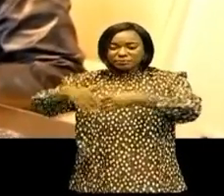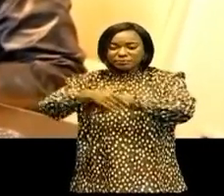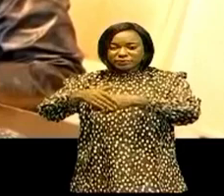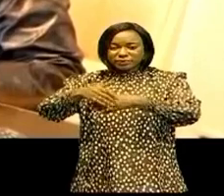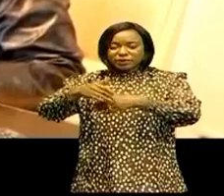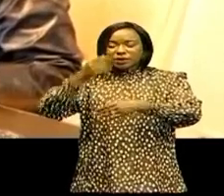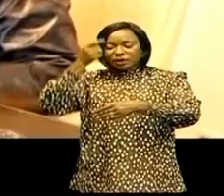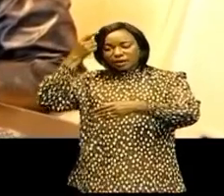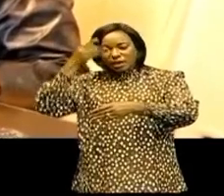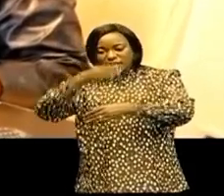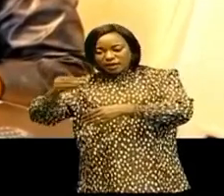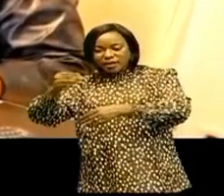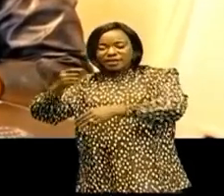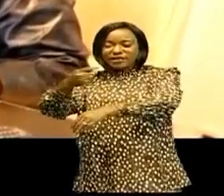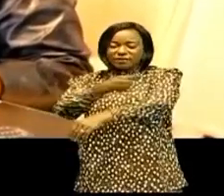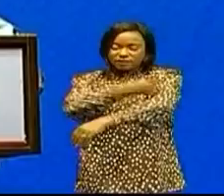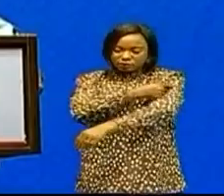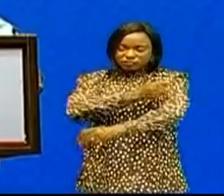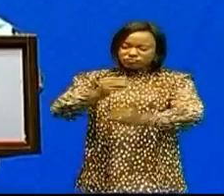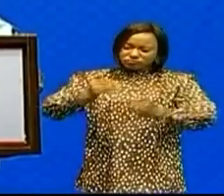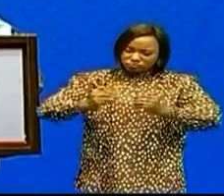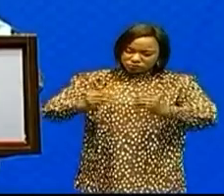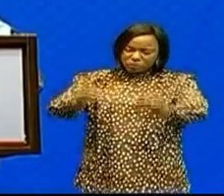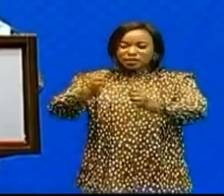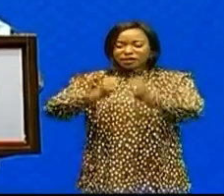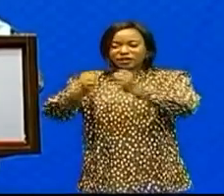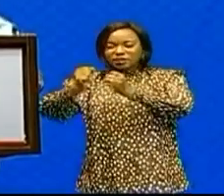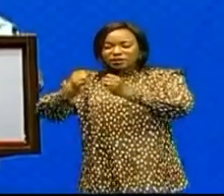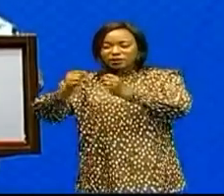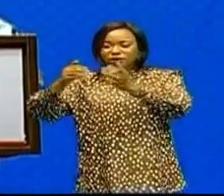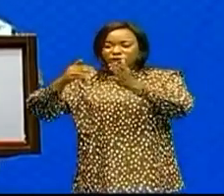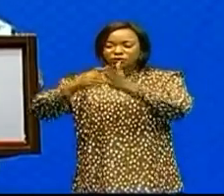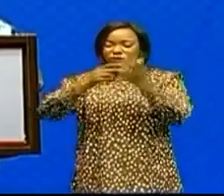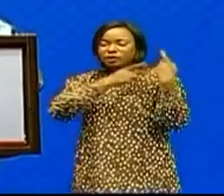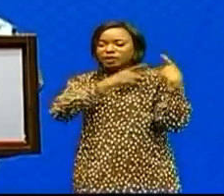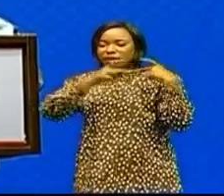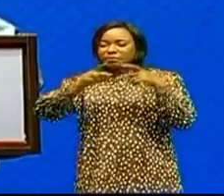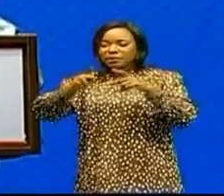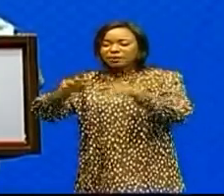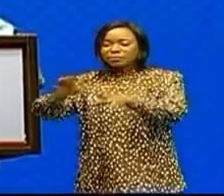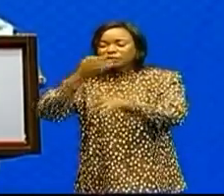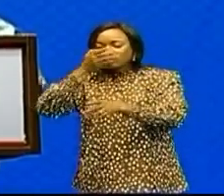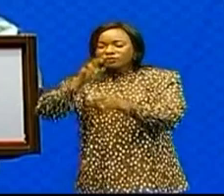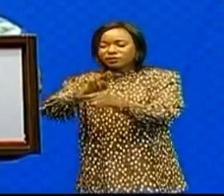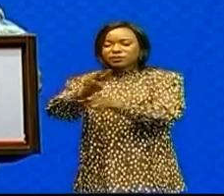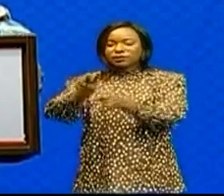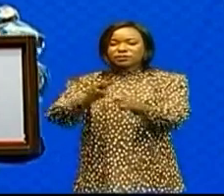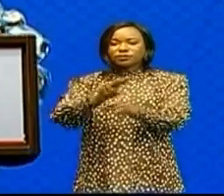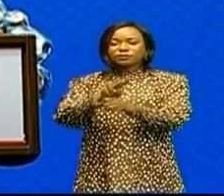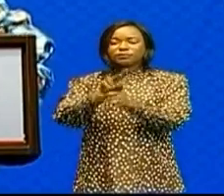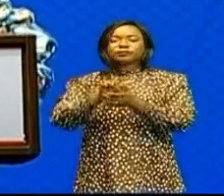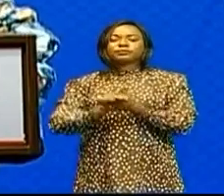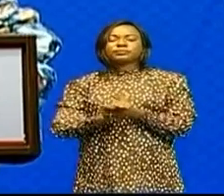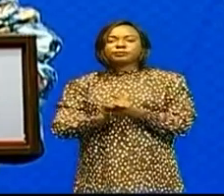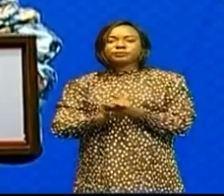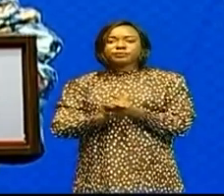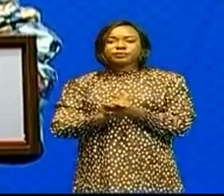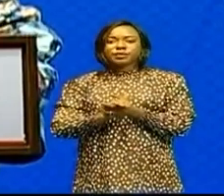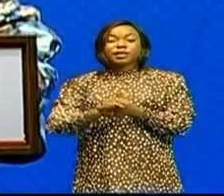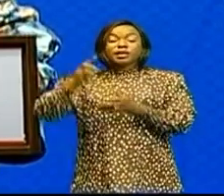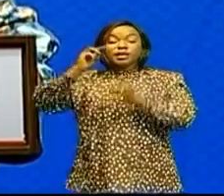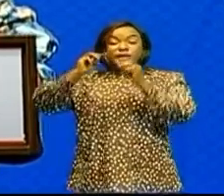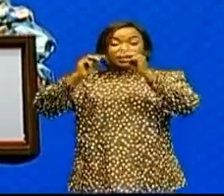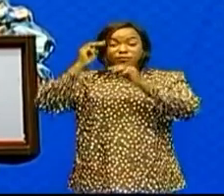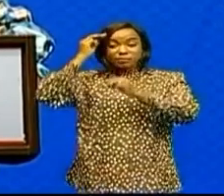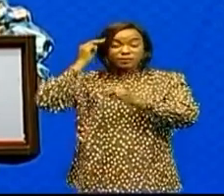vaccination demeurent la clé dans la lutte contre la pandémie à COVID-19. Le ministre